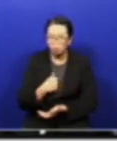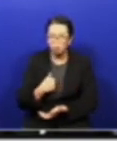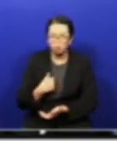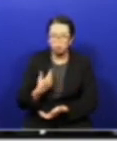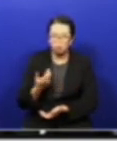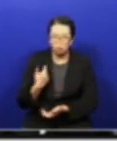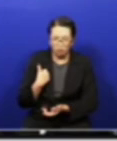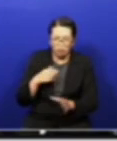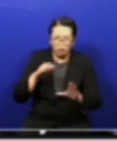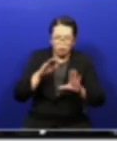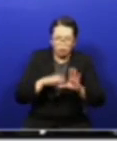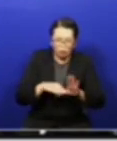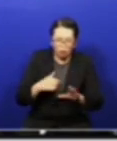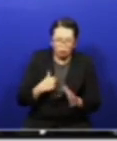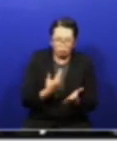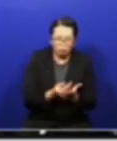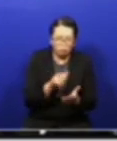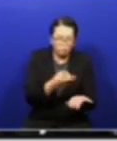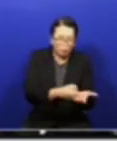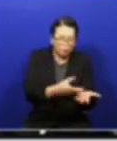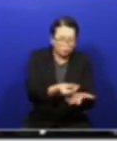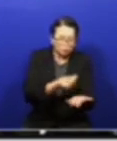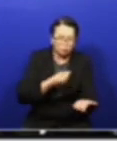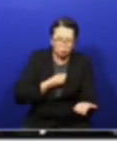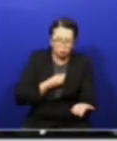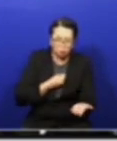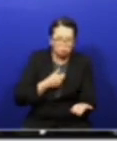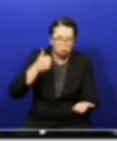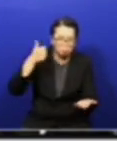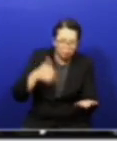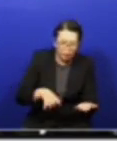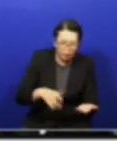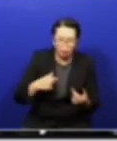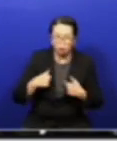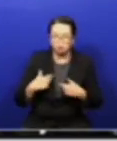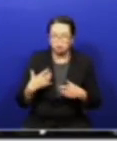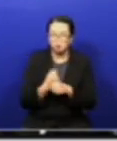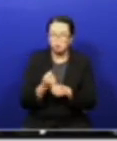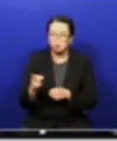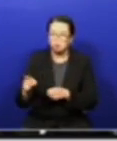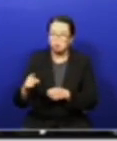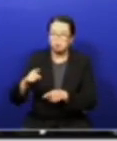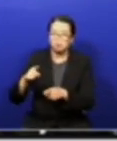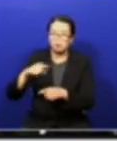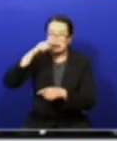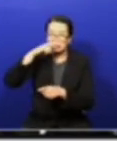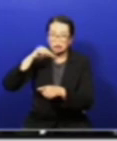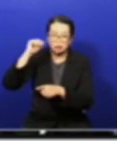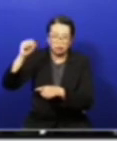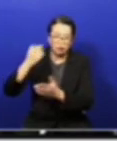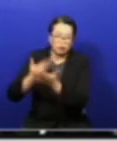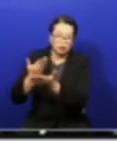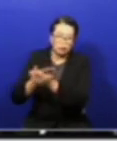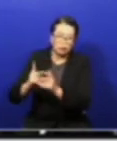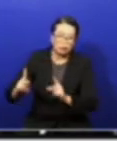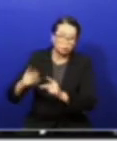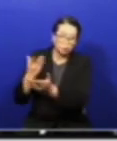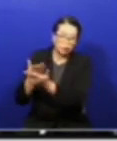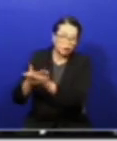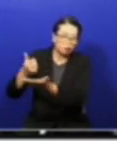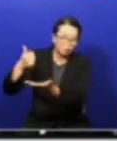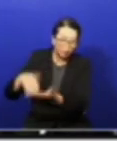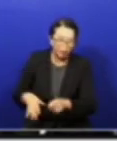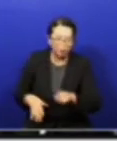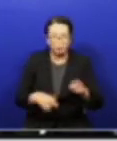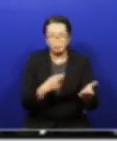าประกันตนก็ไม่ได้อีกเขาก็เลยเป็นคนที่ตกรุ่นเลยเขาจะไปทางรัฐบาลเยียวยาก็ไม่ได้มาทาง